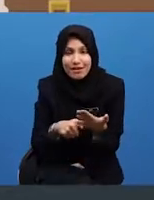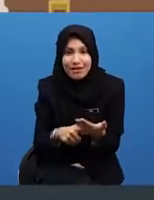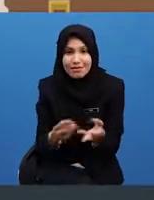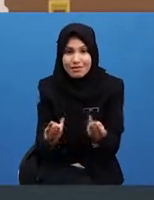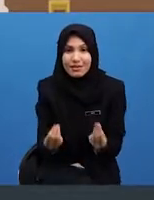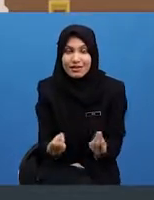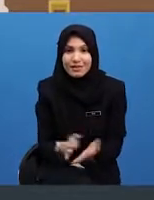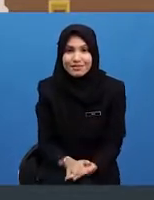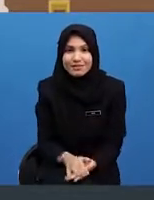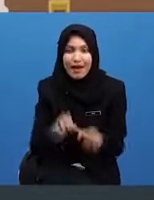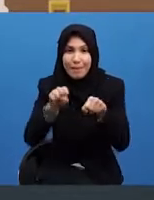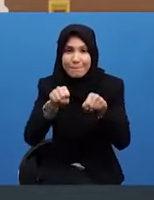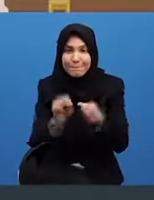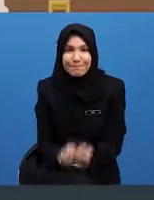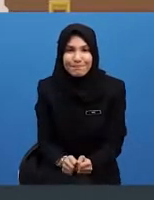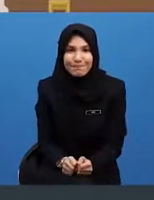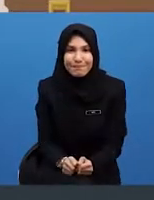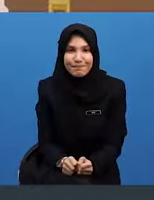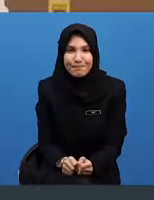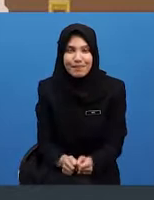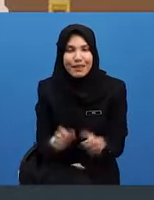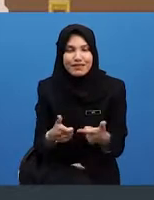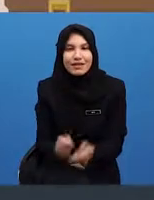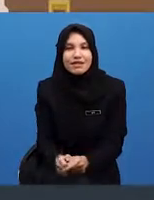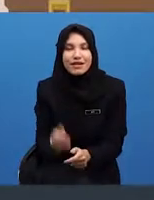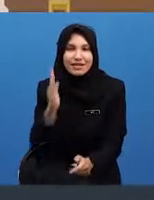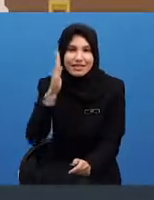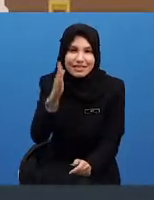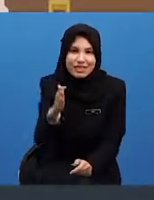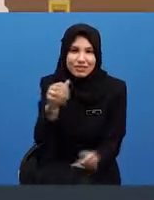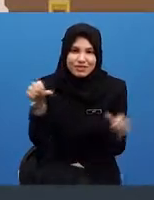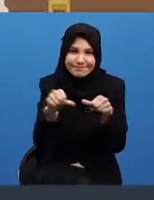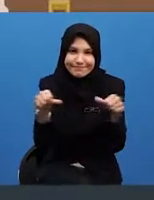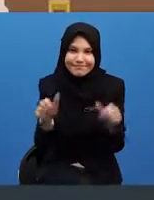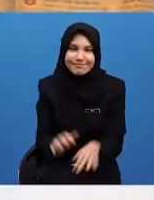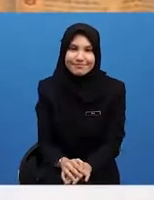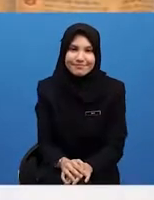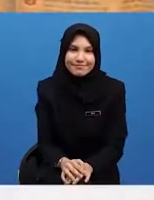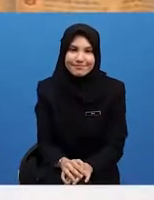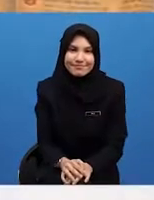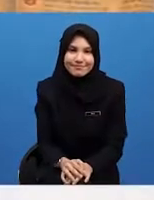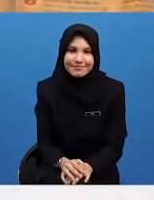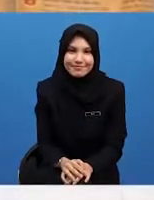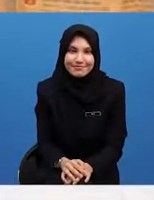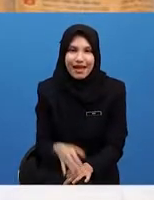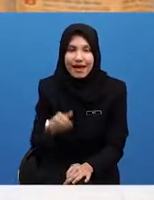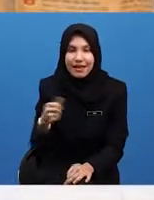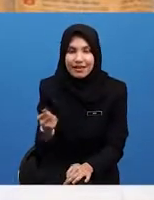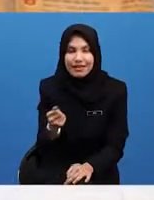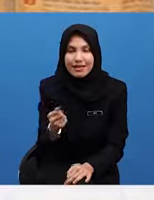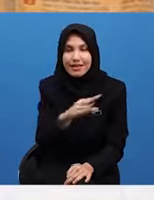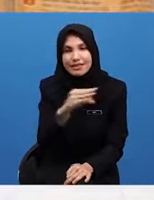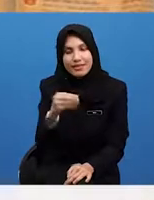lagi? Boleh. Mari kita lakukan aktiviti yang seterusnya, okey? Jom. Alatan dan bahan